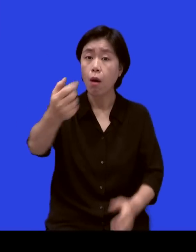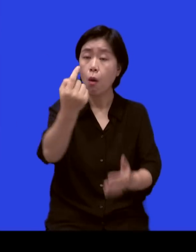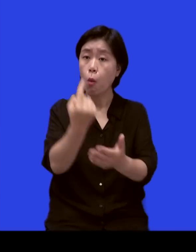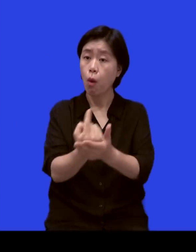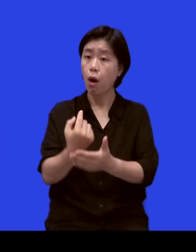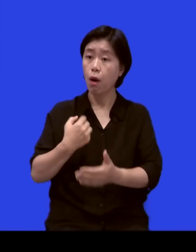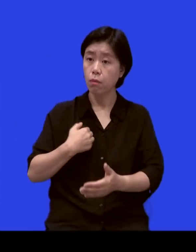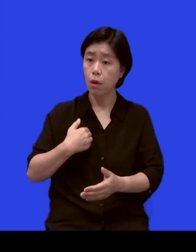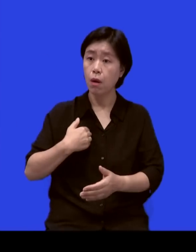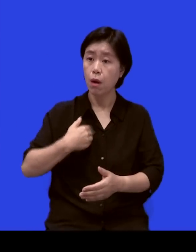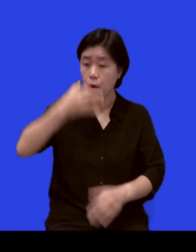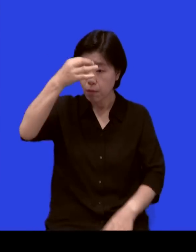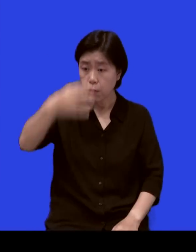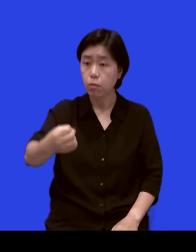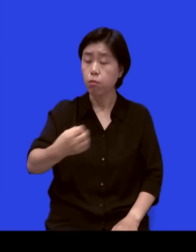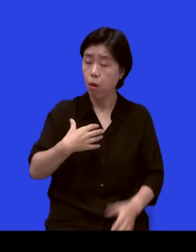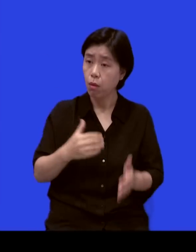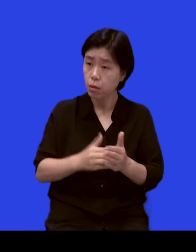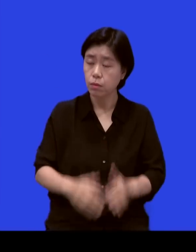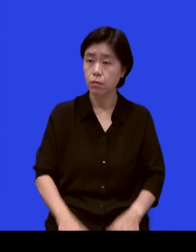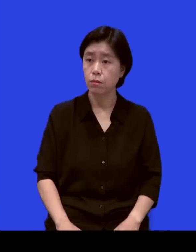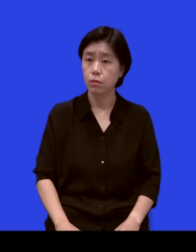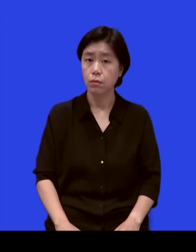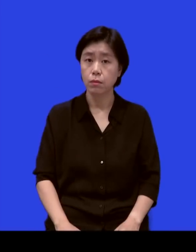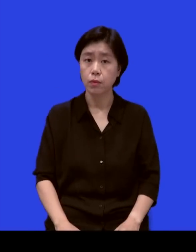죄송하다고. 그 치유 다 될 때까지 있으시라고.